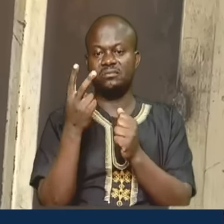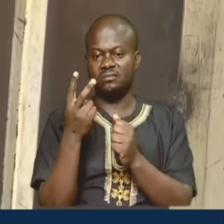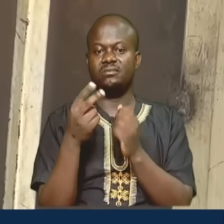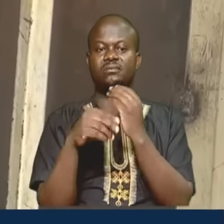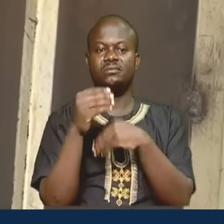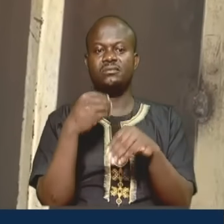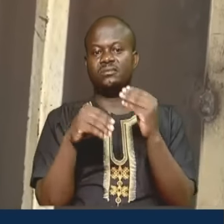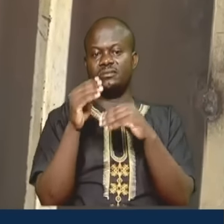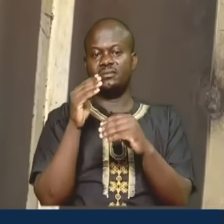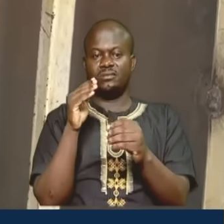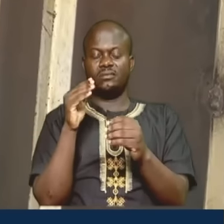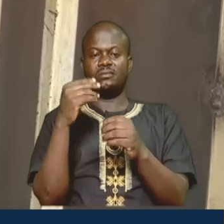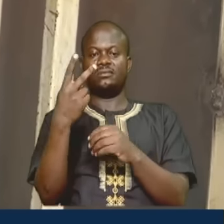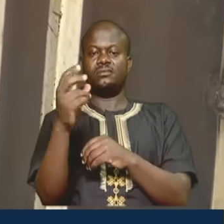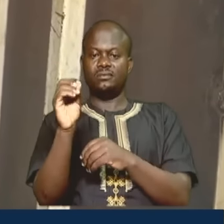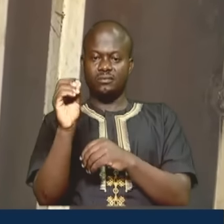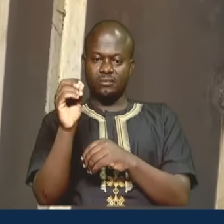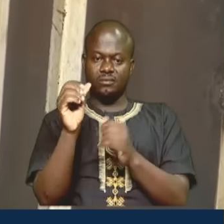amaferabeto ya